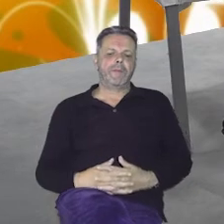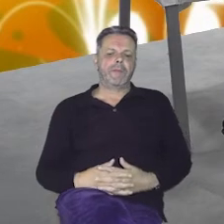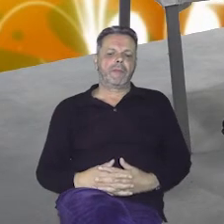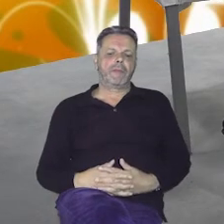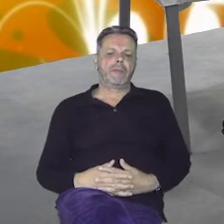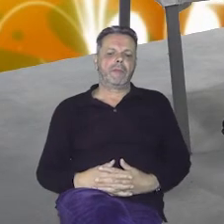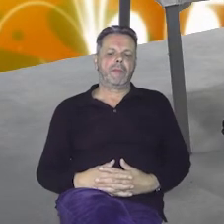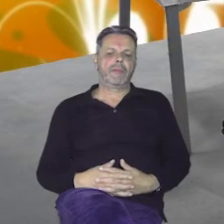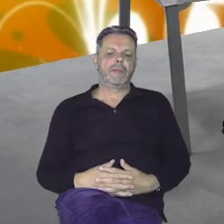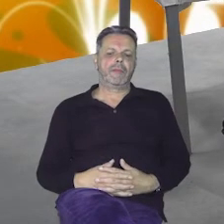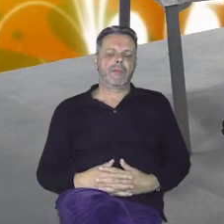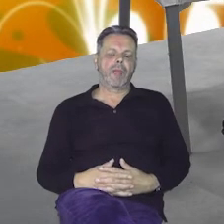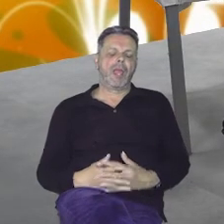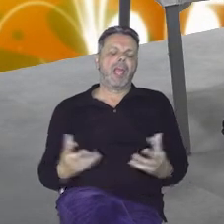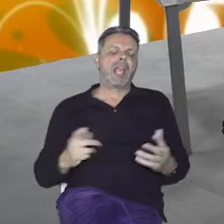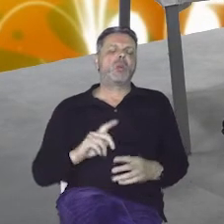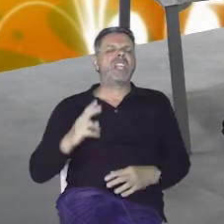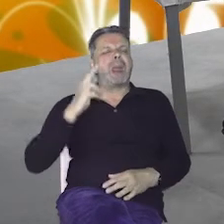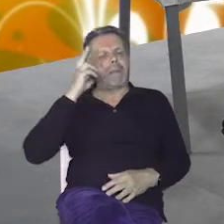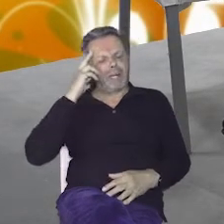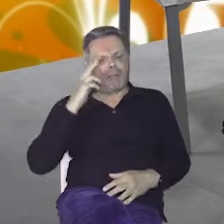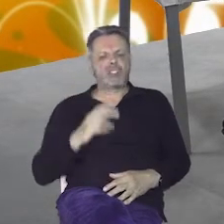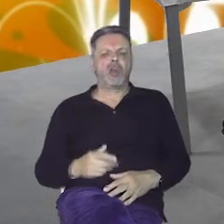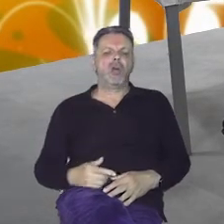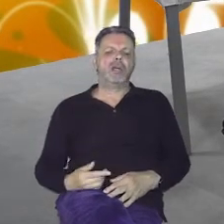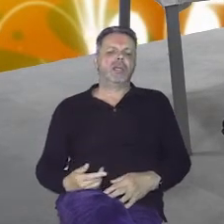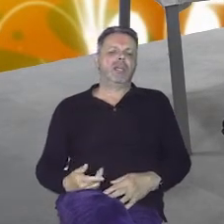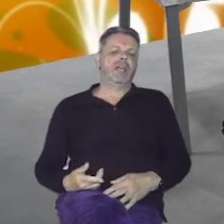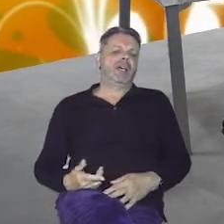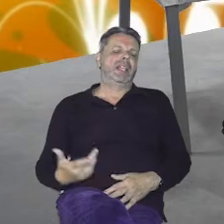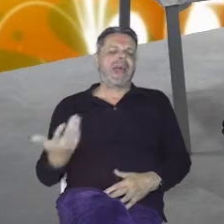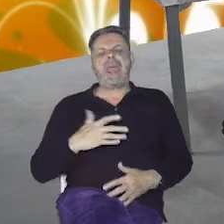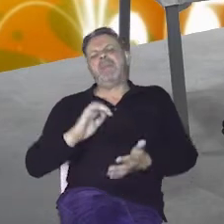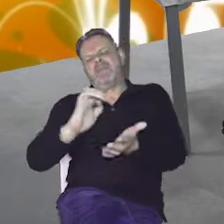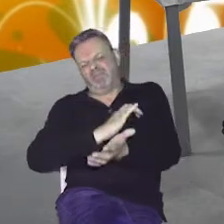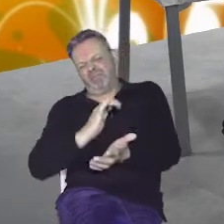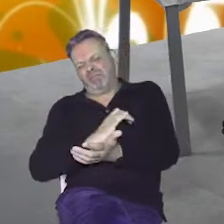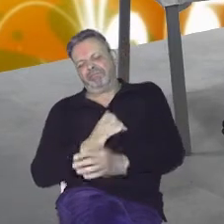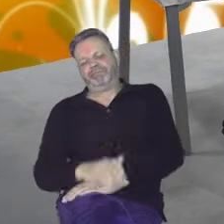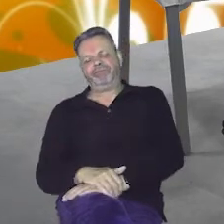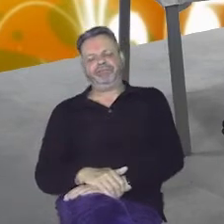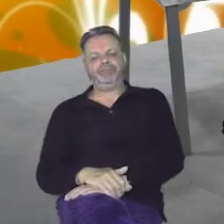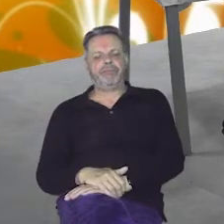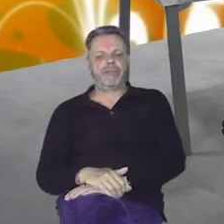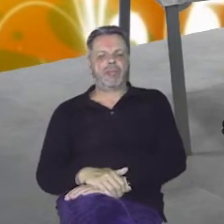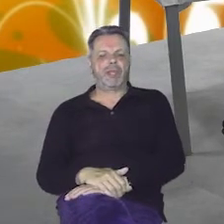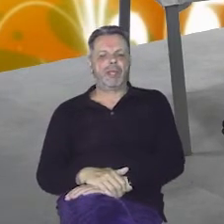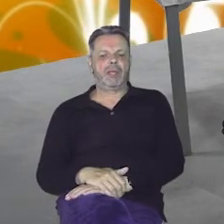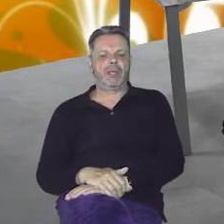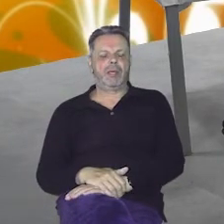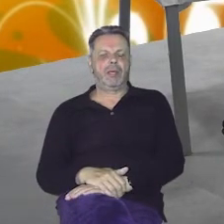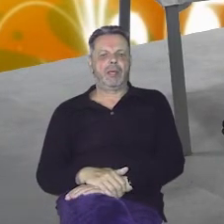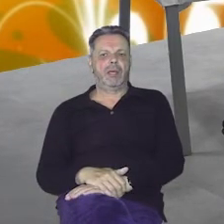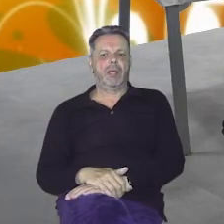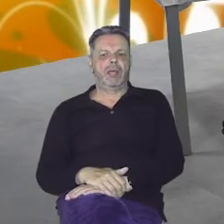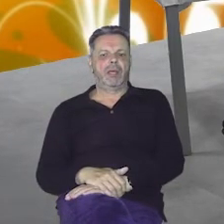domu, da se ne bi prepoznalo, da ga ne bi tiranizirali, maltretirali i tako dalje, što je s nama jako